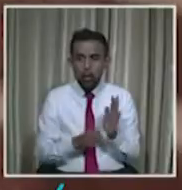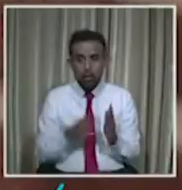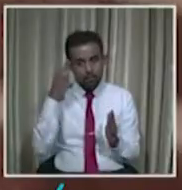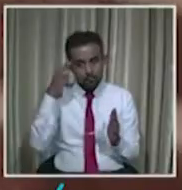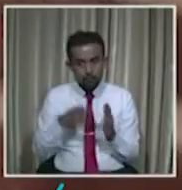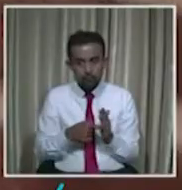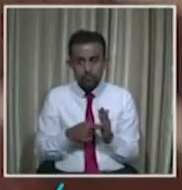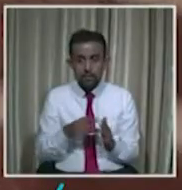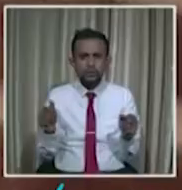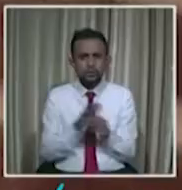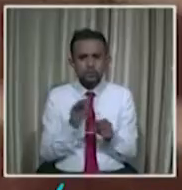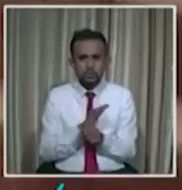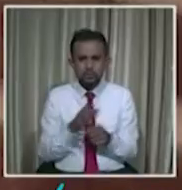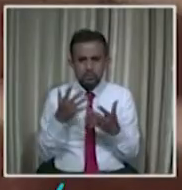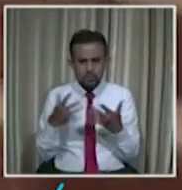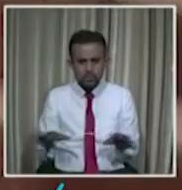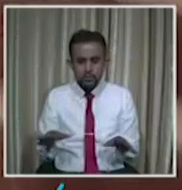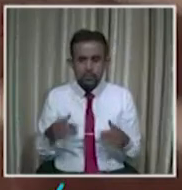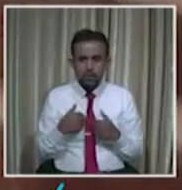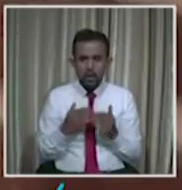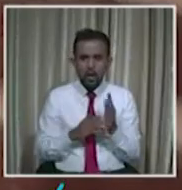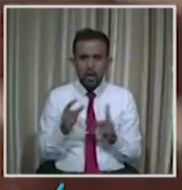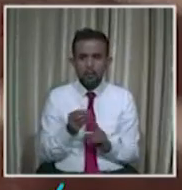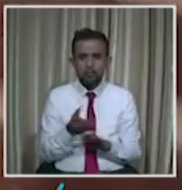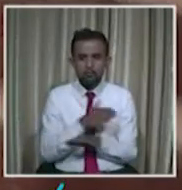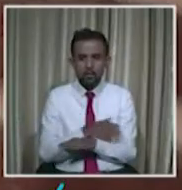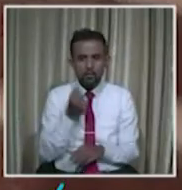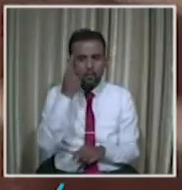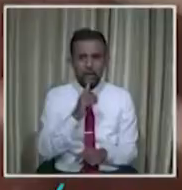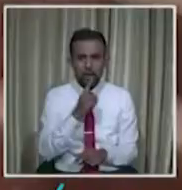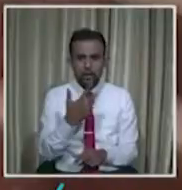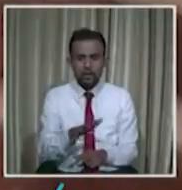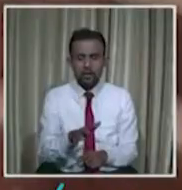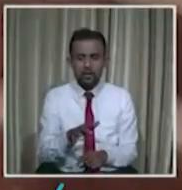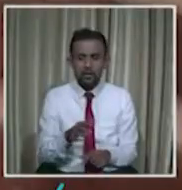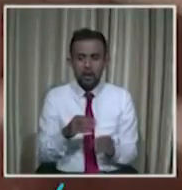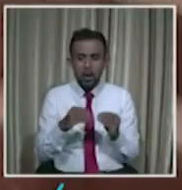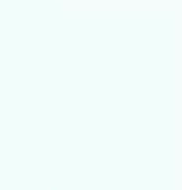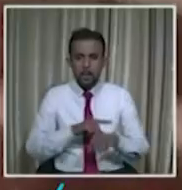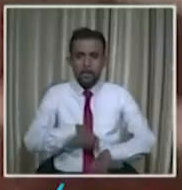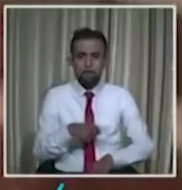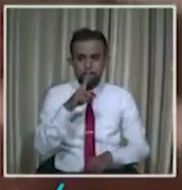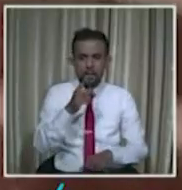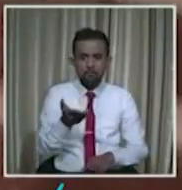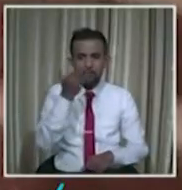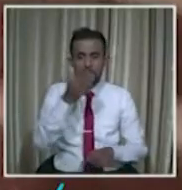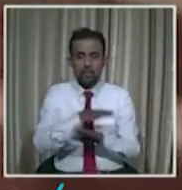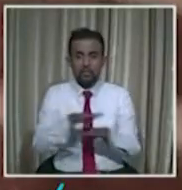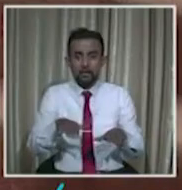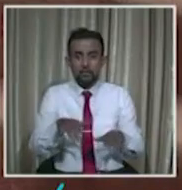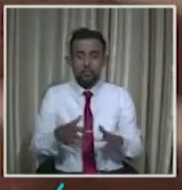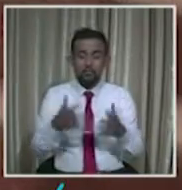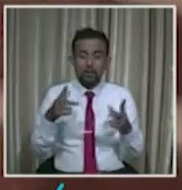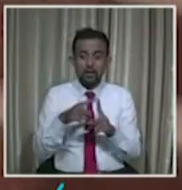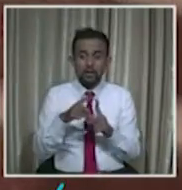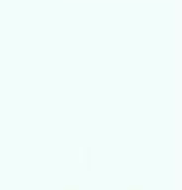අපි 23 වසරට රැගෙන යනවා. අතරම මම ඇමතිවරයා වීමට කලින් යෝජනාවක් ඉදිරිපත් වෙලා තිබුණා. අමතර පැයක් වැඩි කරන්නට කියලා. නමුත් දරුවන් දැනටමත් විශාල